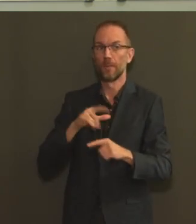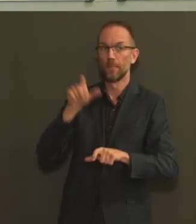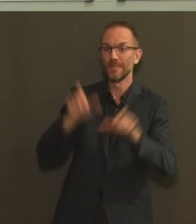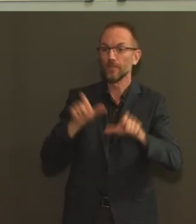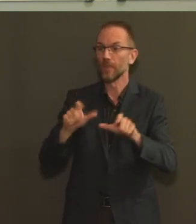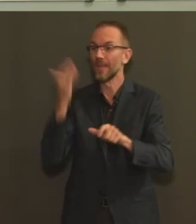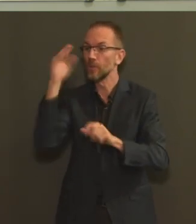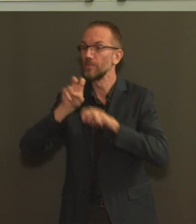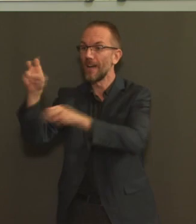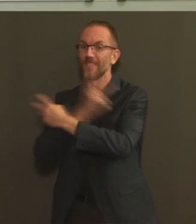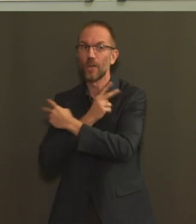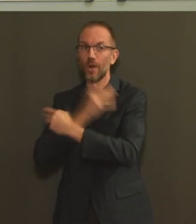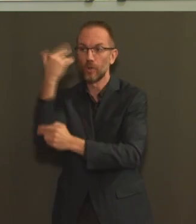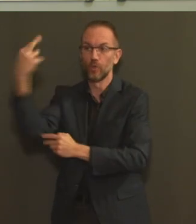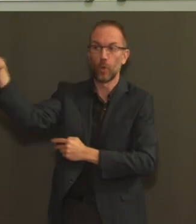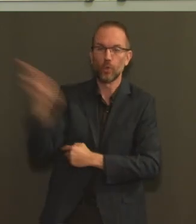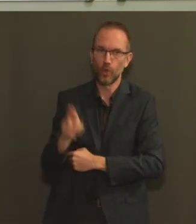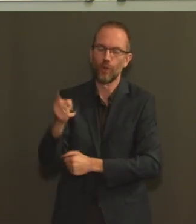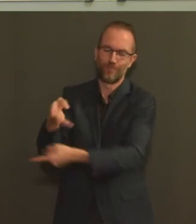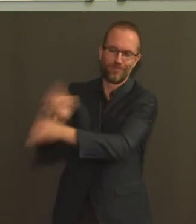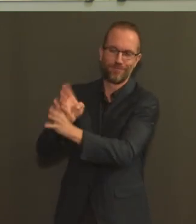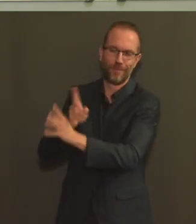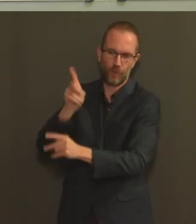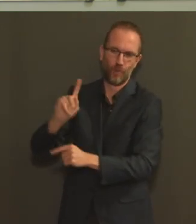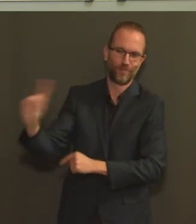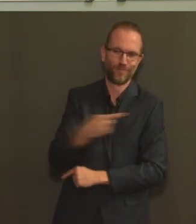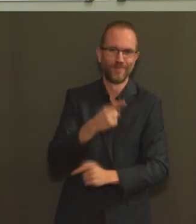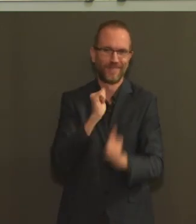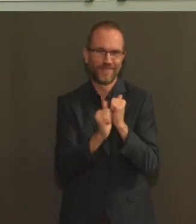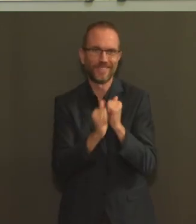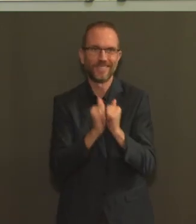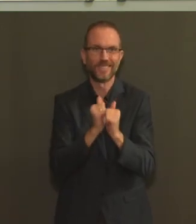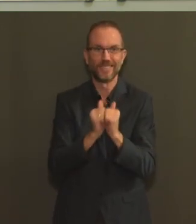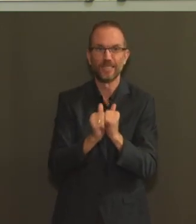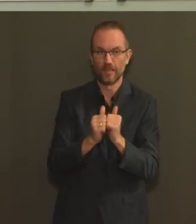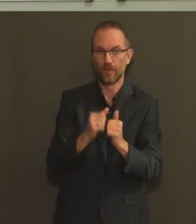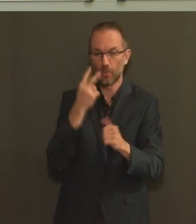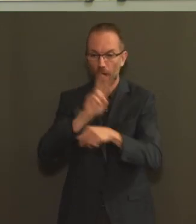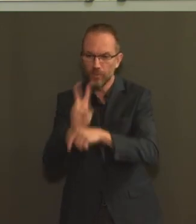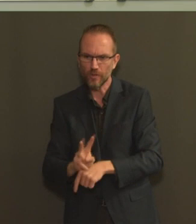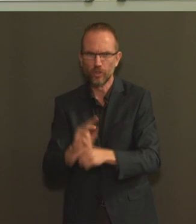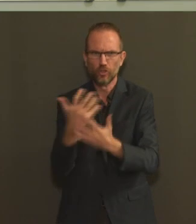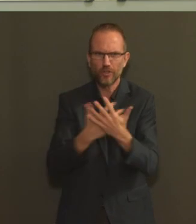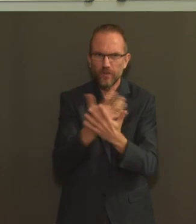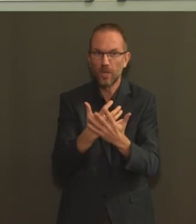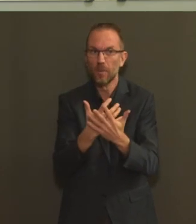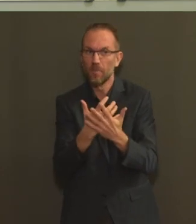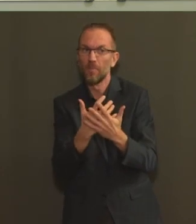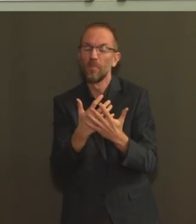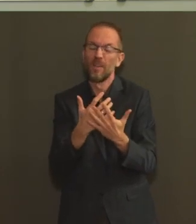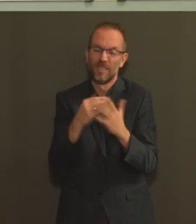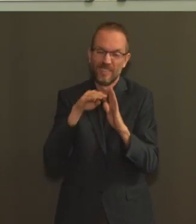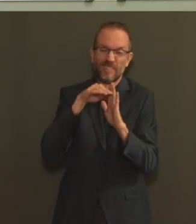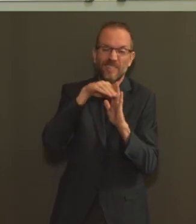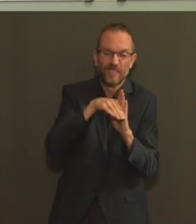absolu un nombre de contaminations qui diminuera moins vite dans les jours qui viennent, mais peut-être un pourcentage de tests